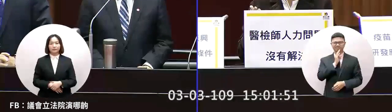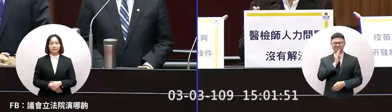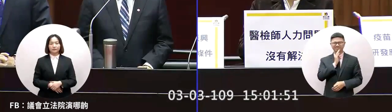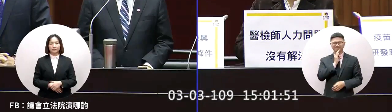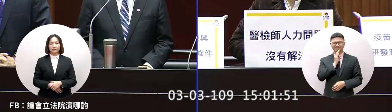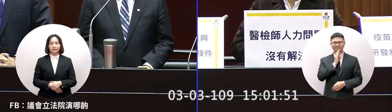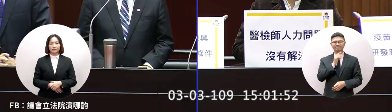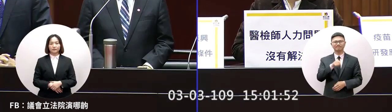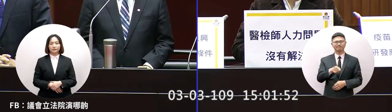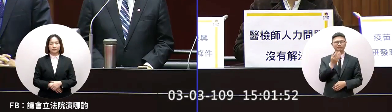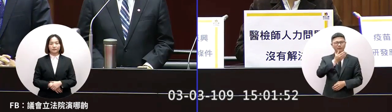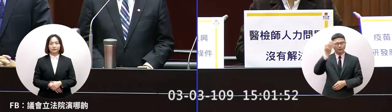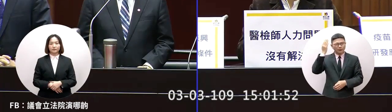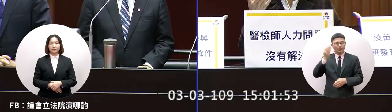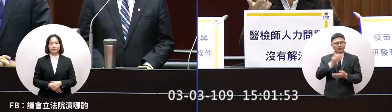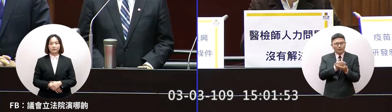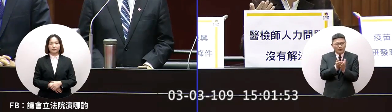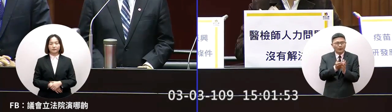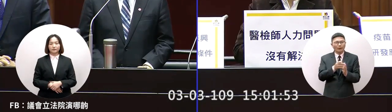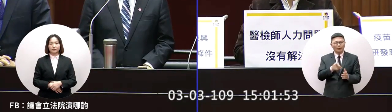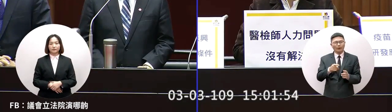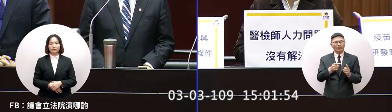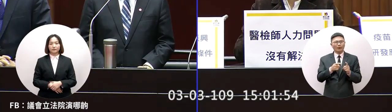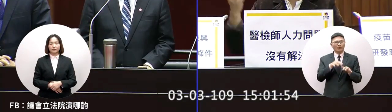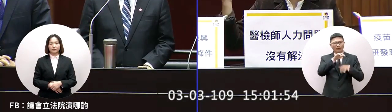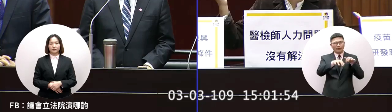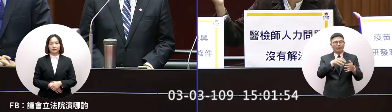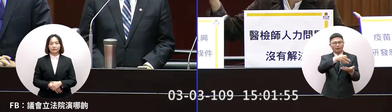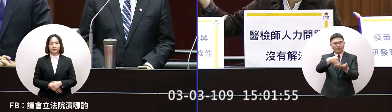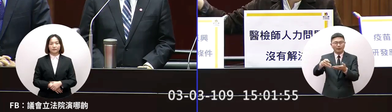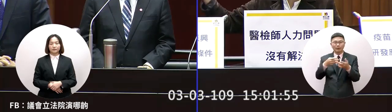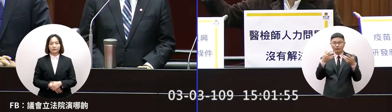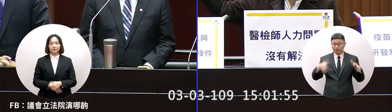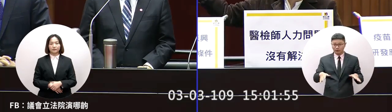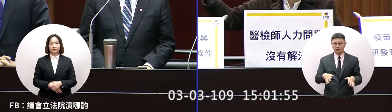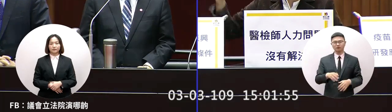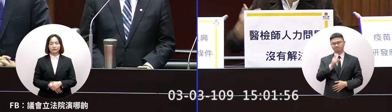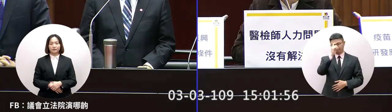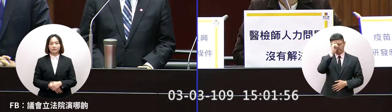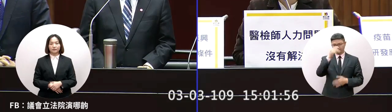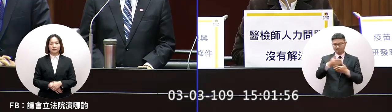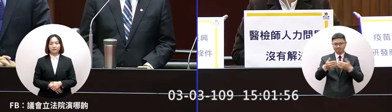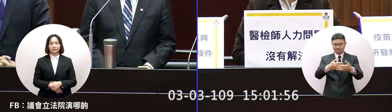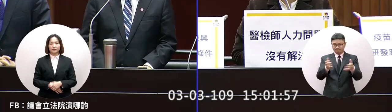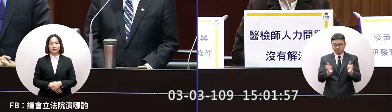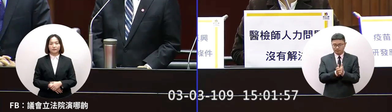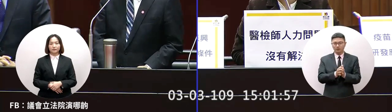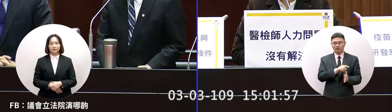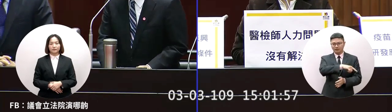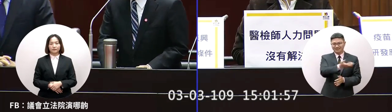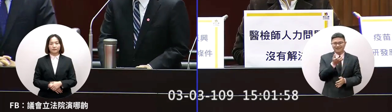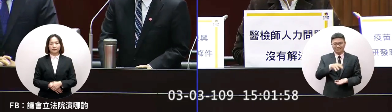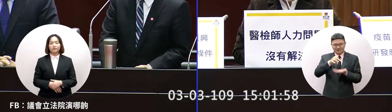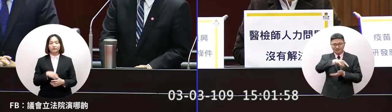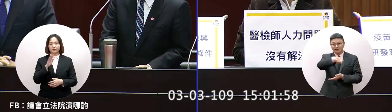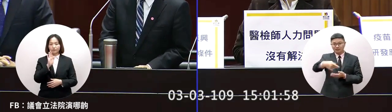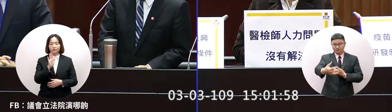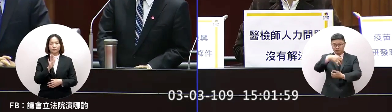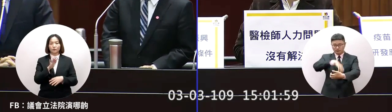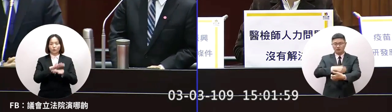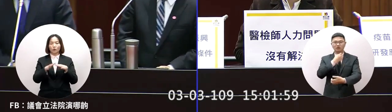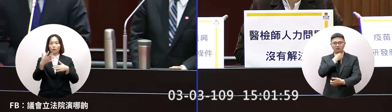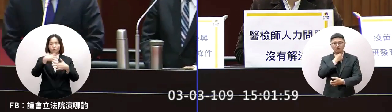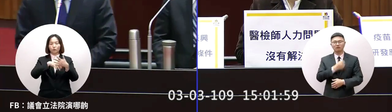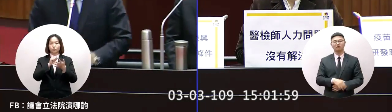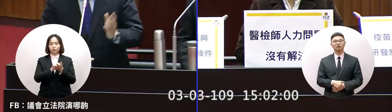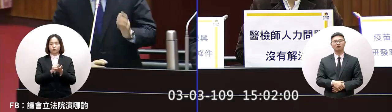非常夯的一种旅游方式，所以是不是交通部这个也可以把这些项目也列进来？ 有，会列入